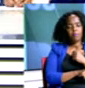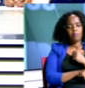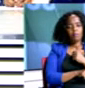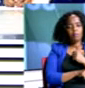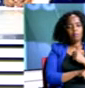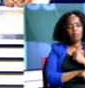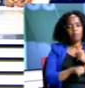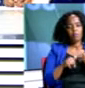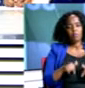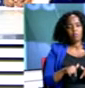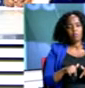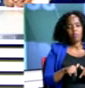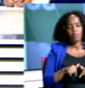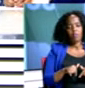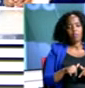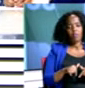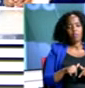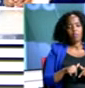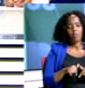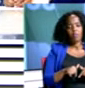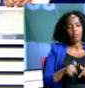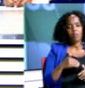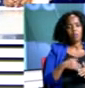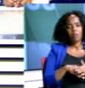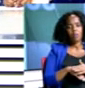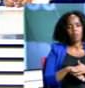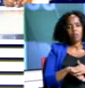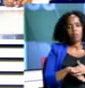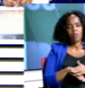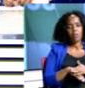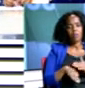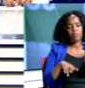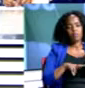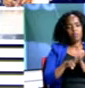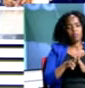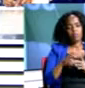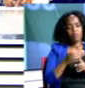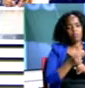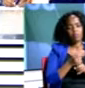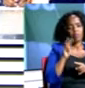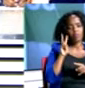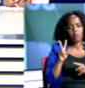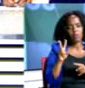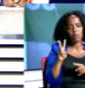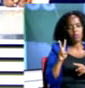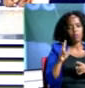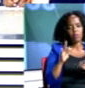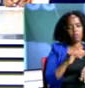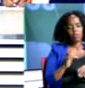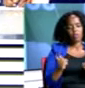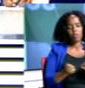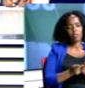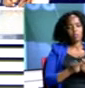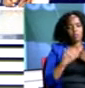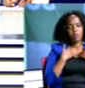Ya tingata salaka seti kezi amma konfirmi tekana walkawatet. Mm-hmm. Namoni lamantu ko nubra kontakt kankawa njiru.